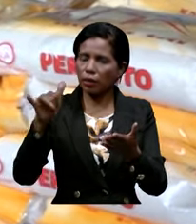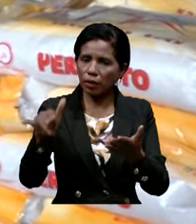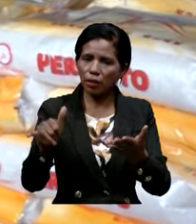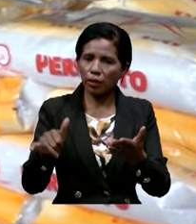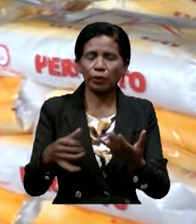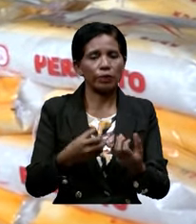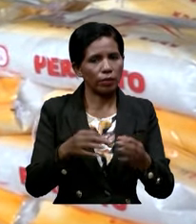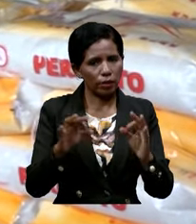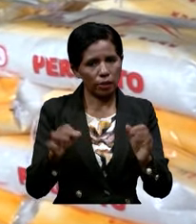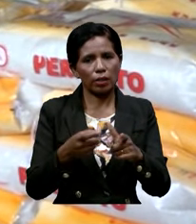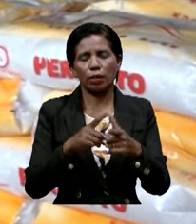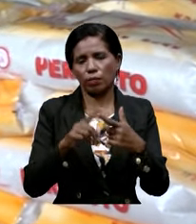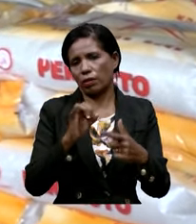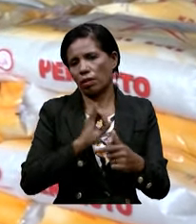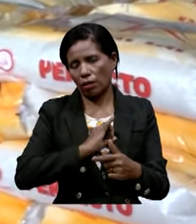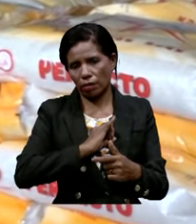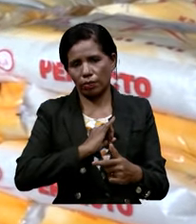hotu pois be hause